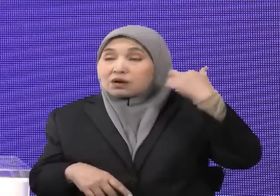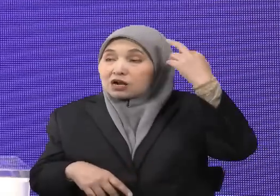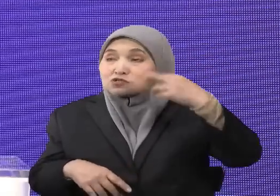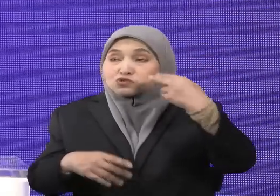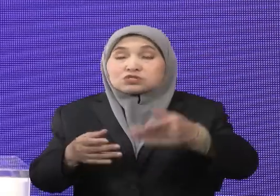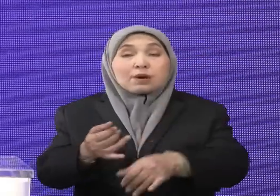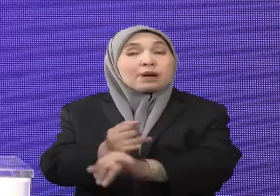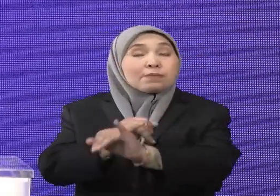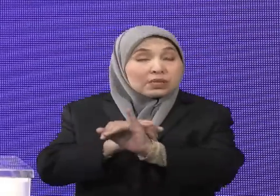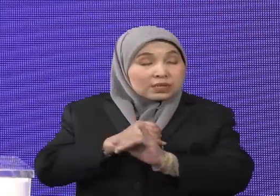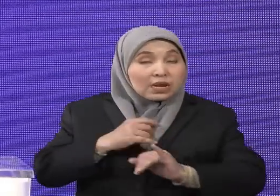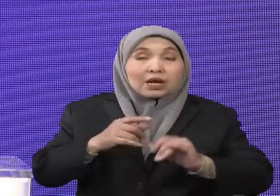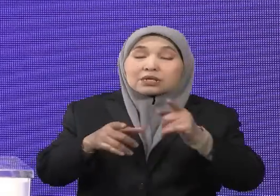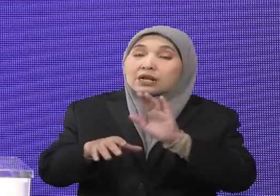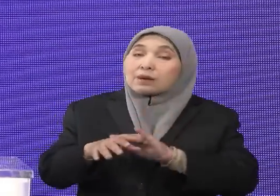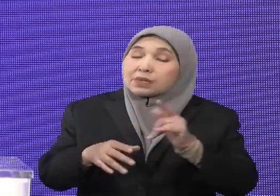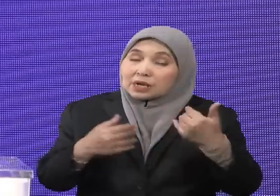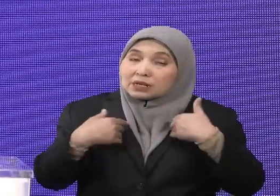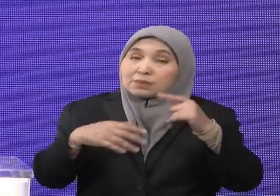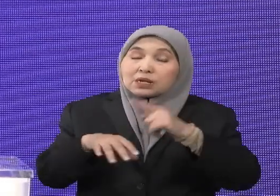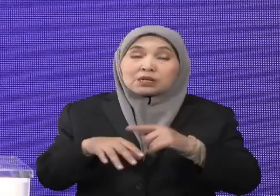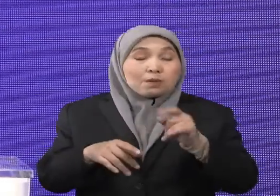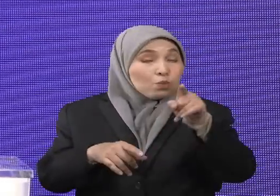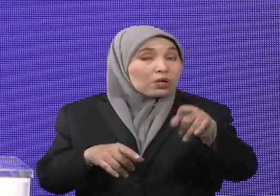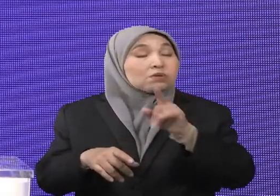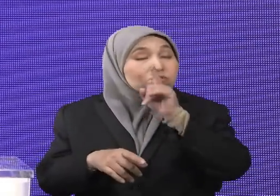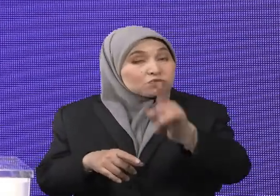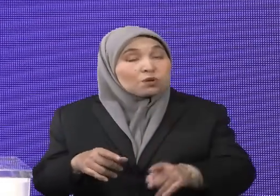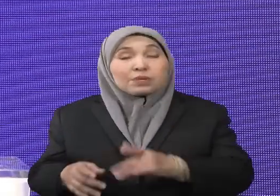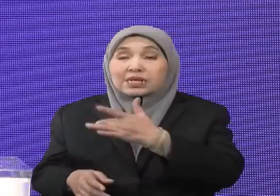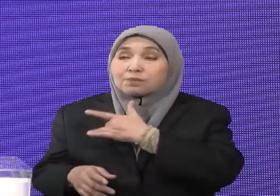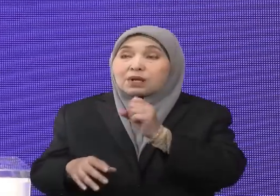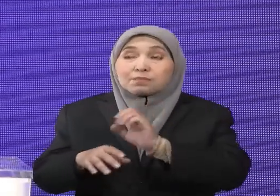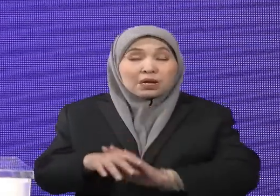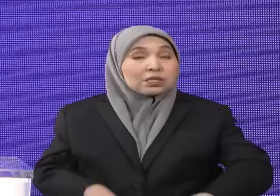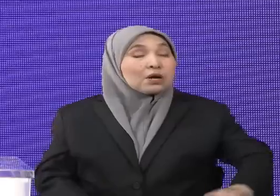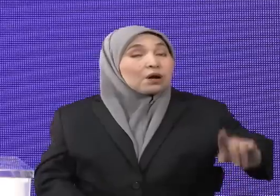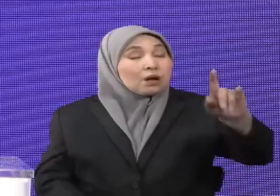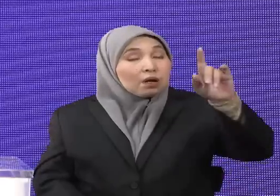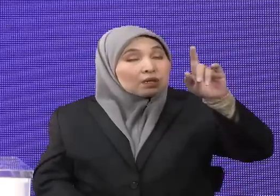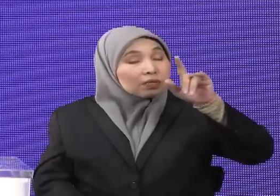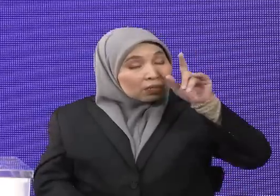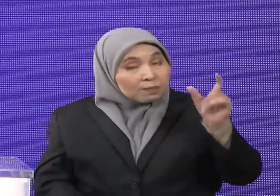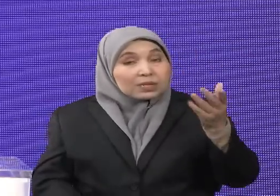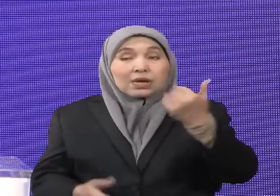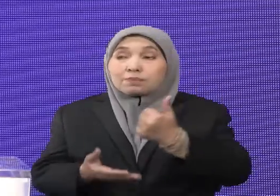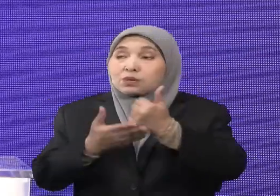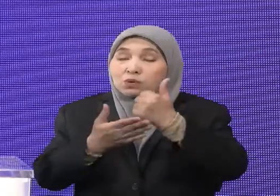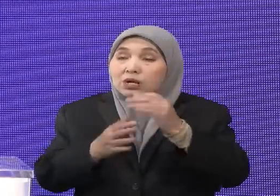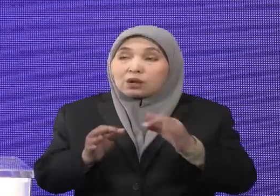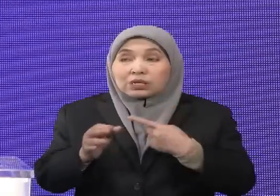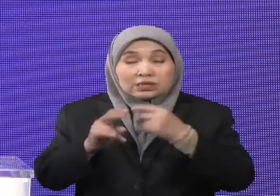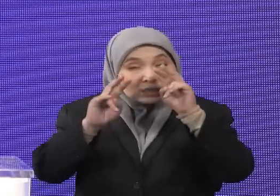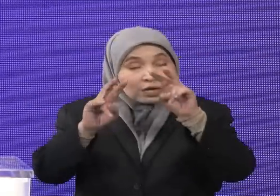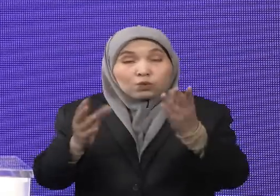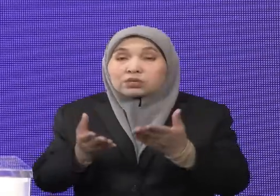apa yang adil pada kamu niscaya kamu akan sesungguhnya beriman kepadanya dan menolongnya ya kalau kita dilihat